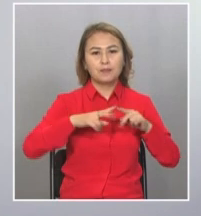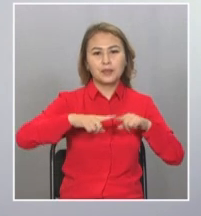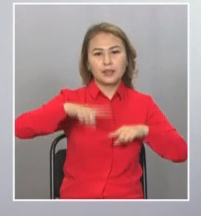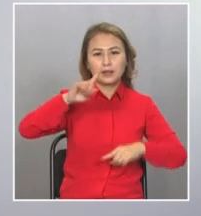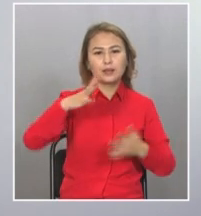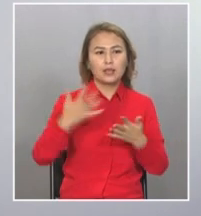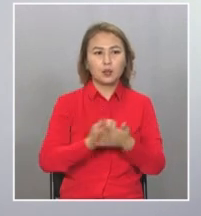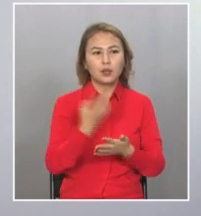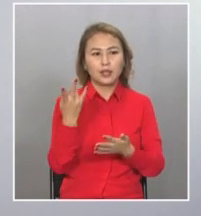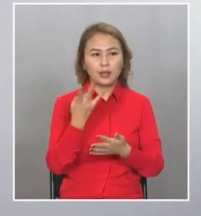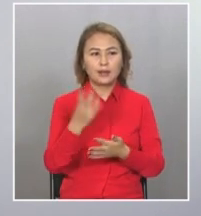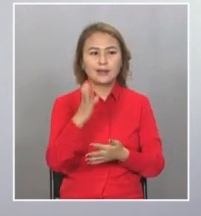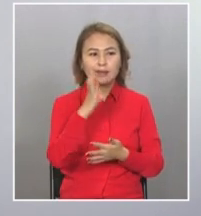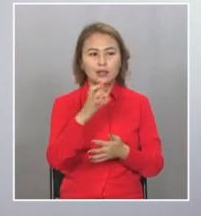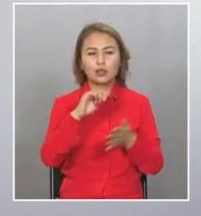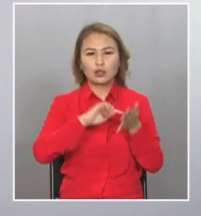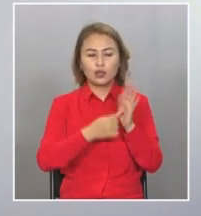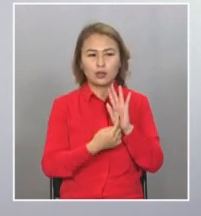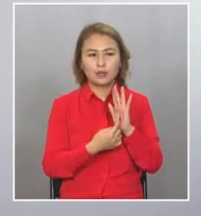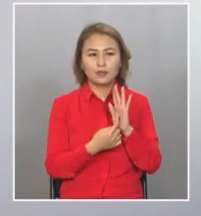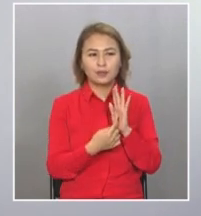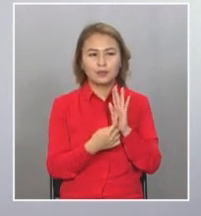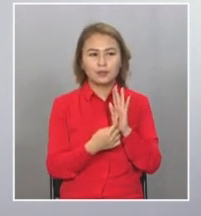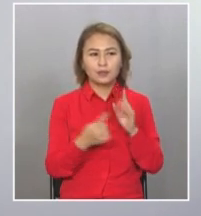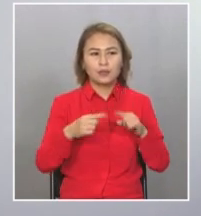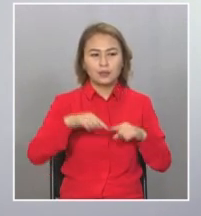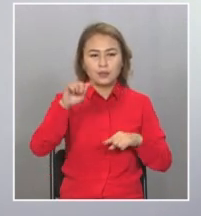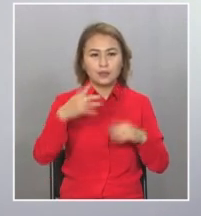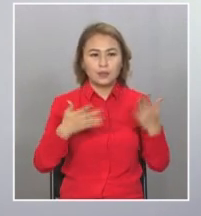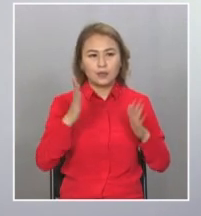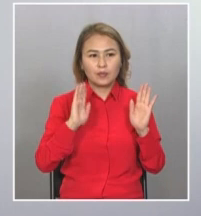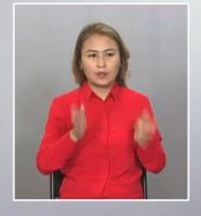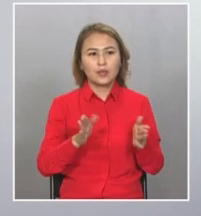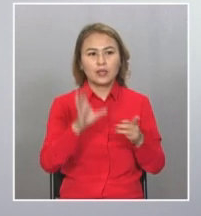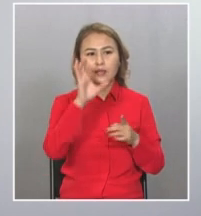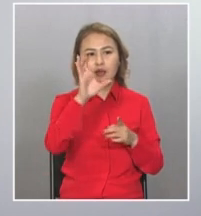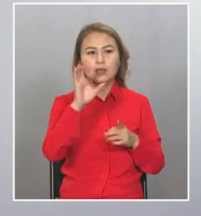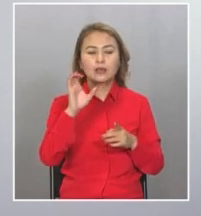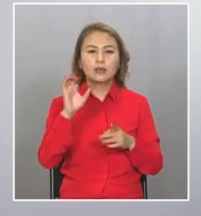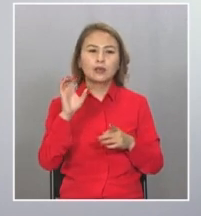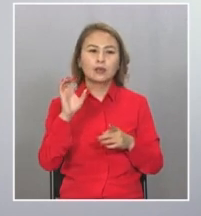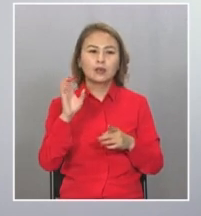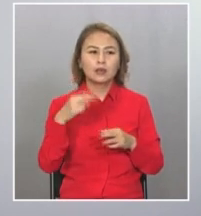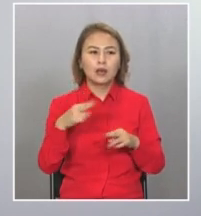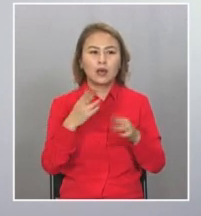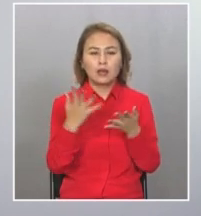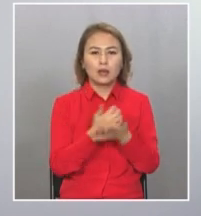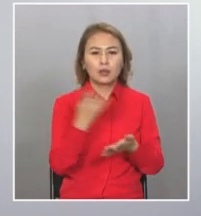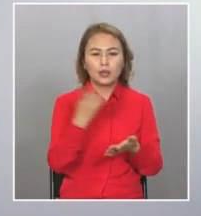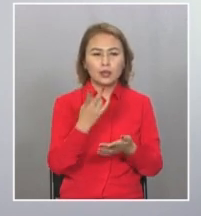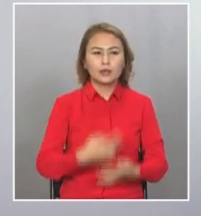дейді. Онда Ц нүктесінен биіктік түсірсек, осы Ц-H биіктігінің ұзындығын табу